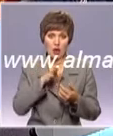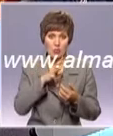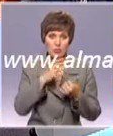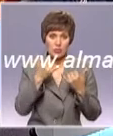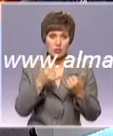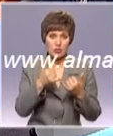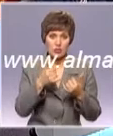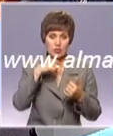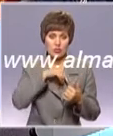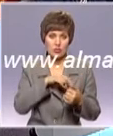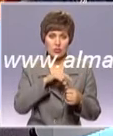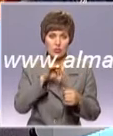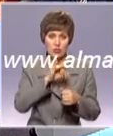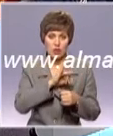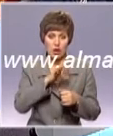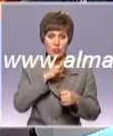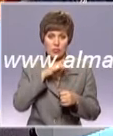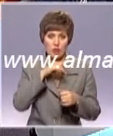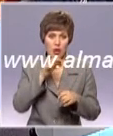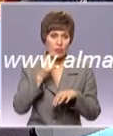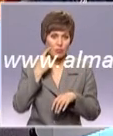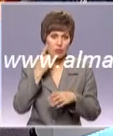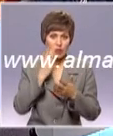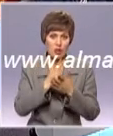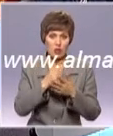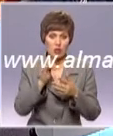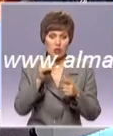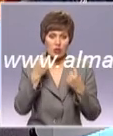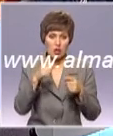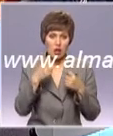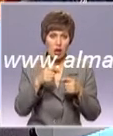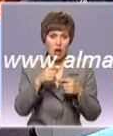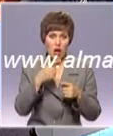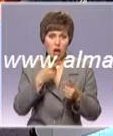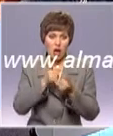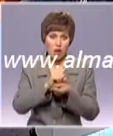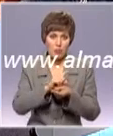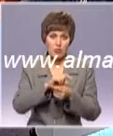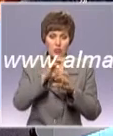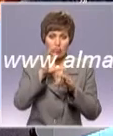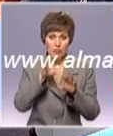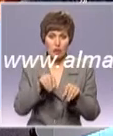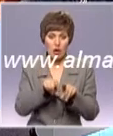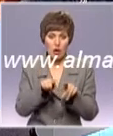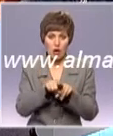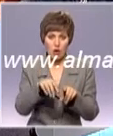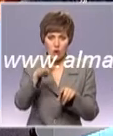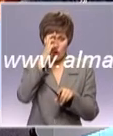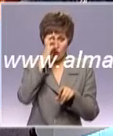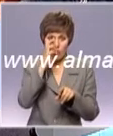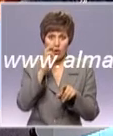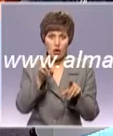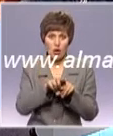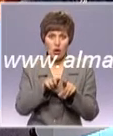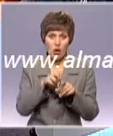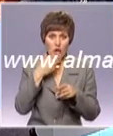жатады, интернеттің бетіне сыймай жатады. Біресе сатамын, біресе айыр бастаймын. Оның бәрі алған жаңағы үкімет нелер жаңағы.